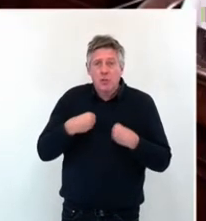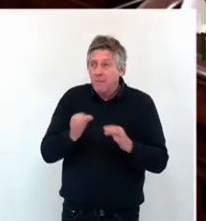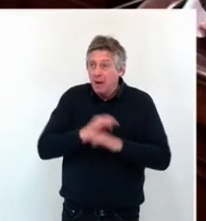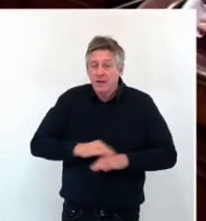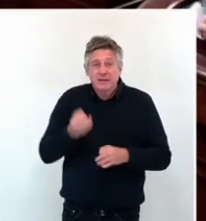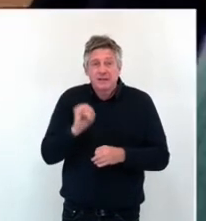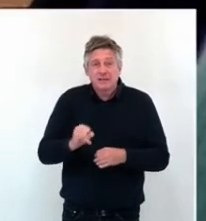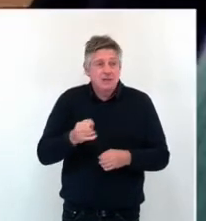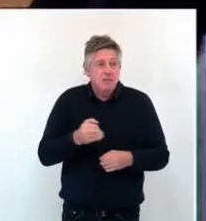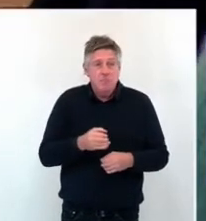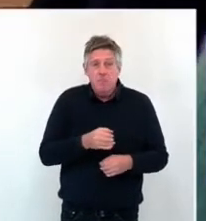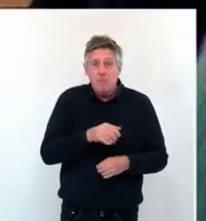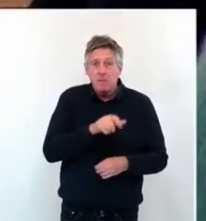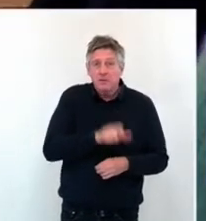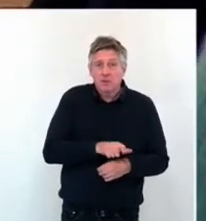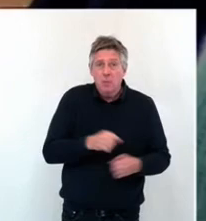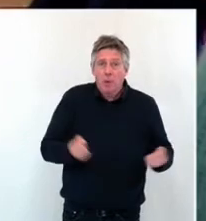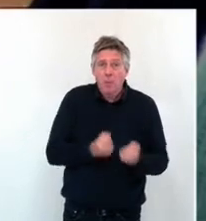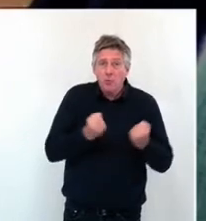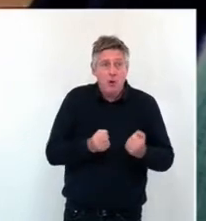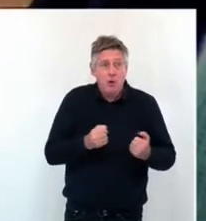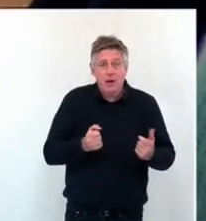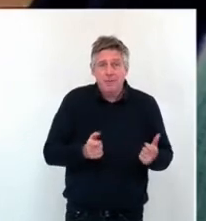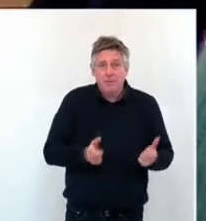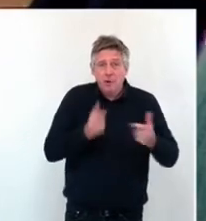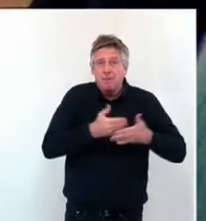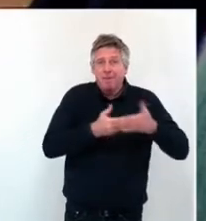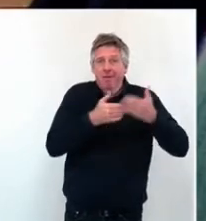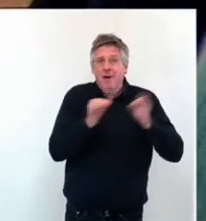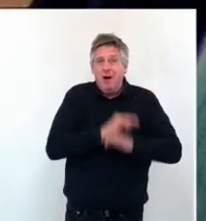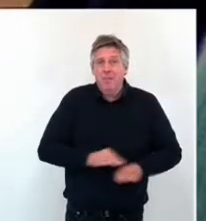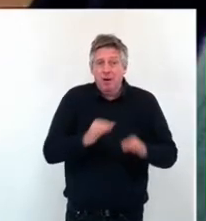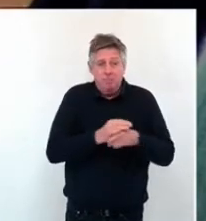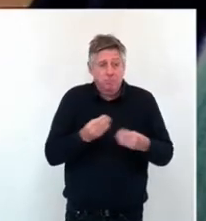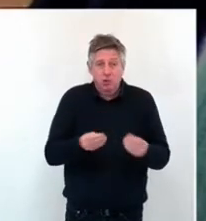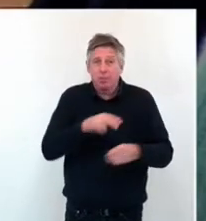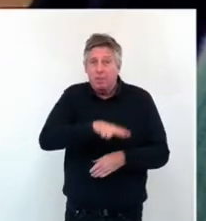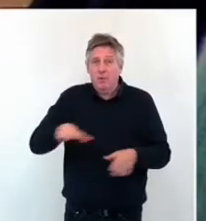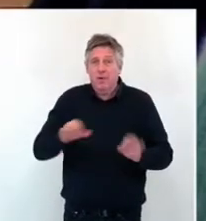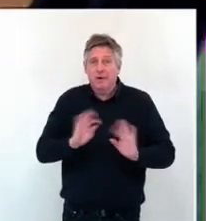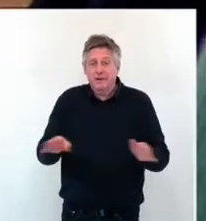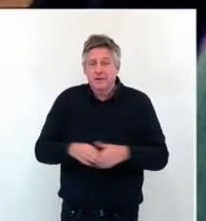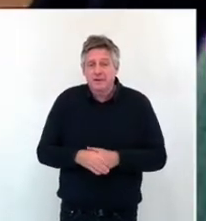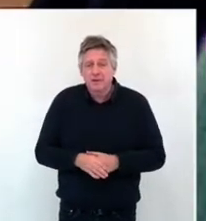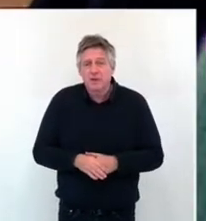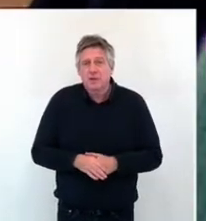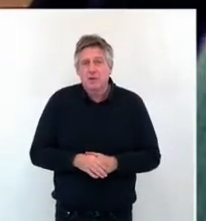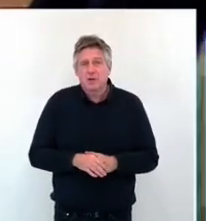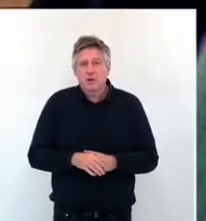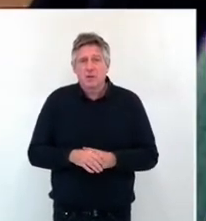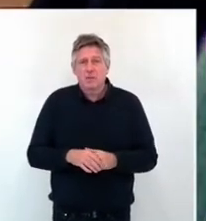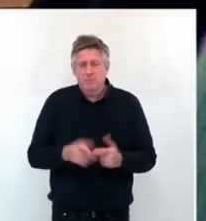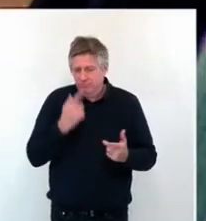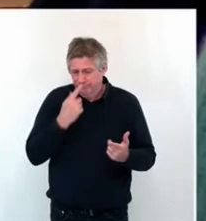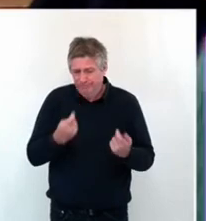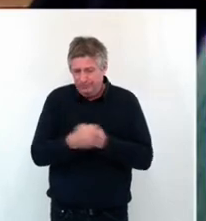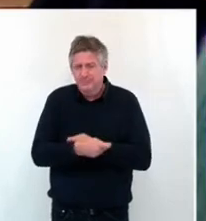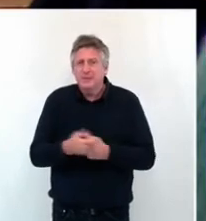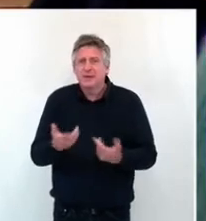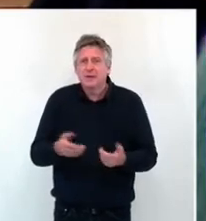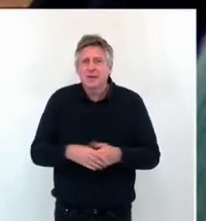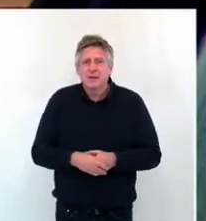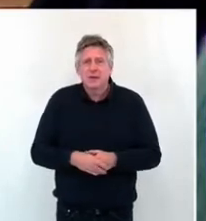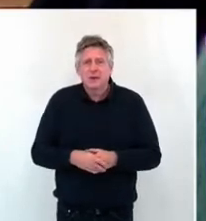on voit bien qu'il y a une différence de méthode entre l'urbanisme négocié, cette EPA, et ce que vous pratiquez. Deuxième enseignement, il y a un projet urbain